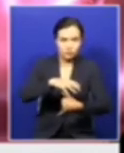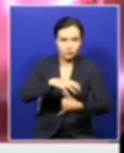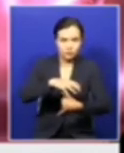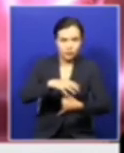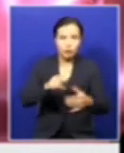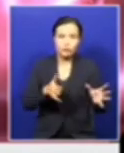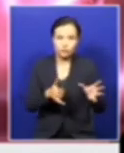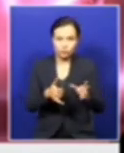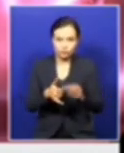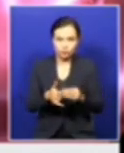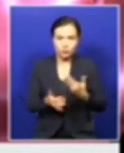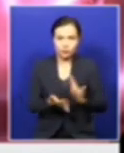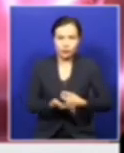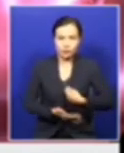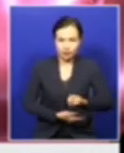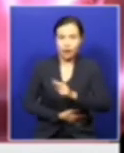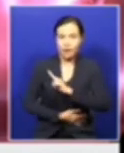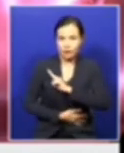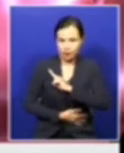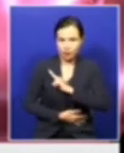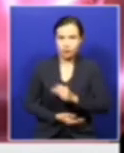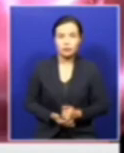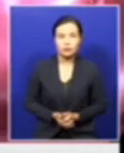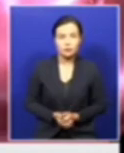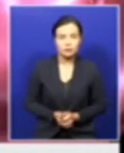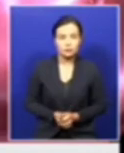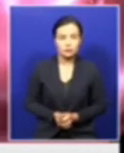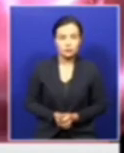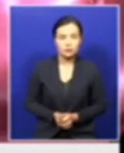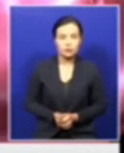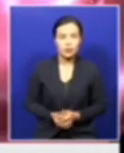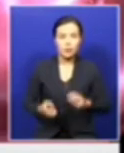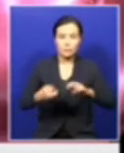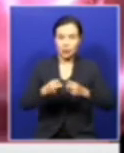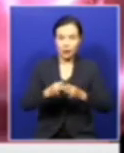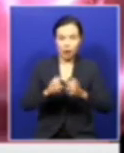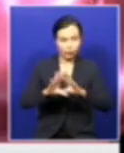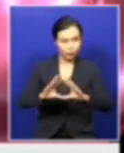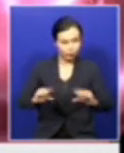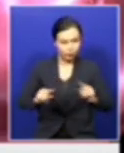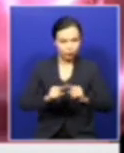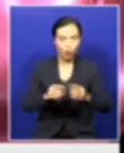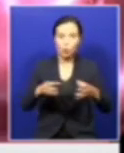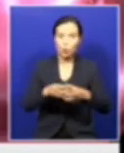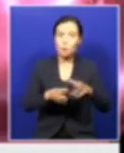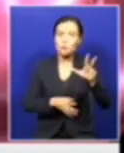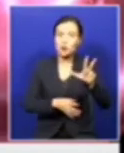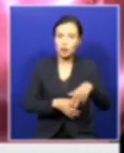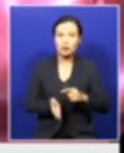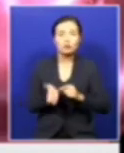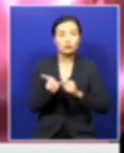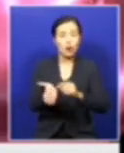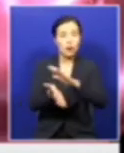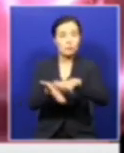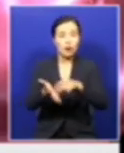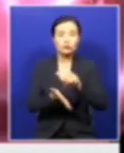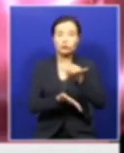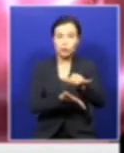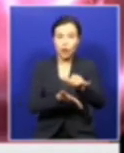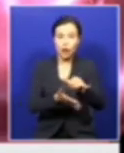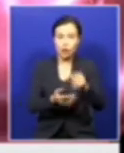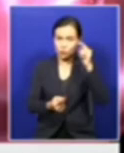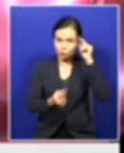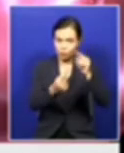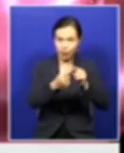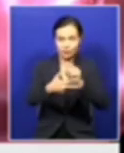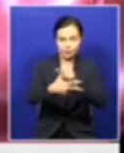ติดเชื้อต้องจ่ายเองนะคะและหลังวิกฤตนี้ทางพรรคเพื่อไทยของเรายังเสนอยุทธศาสตร์ใน3เป้าหมายสำ